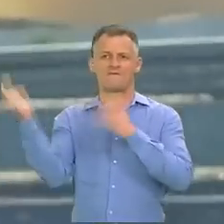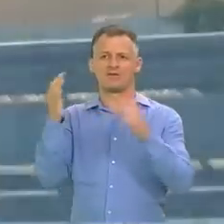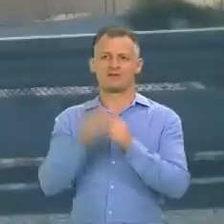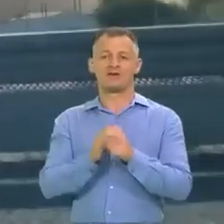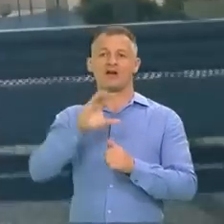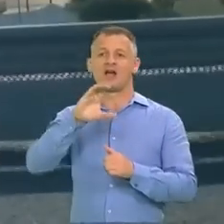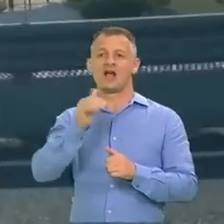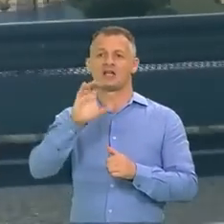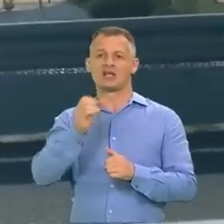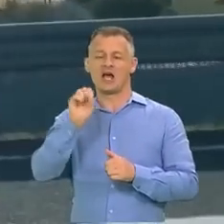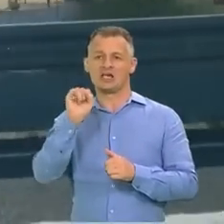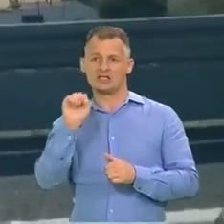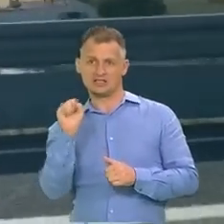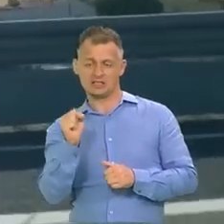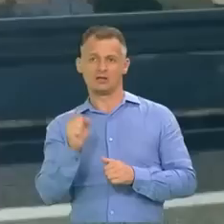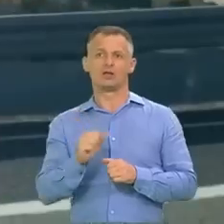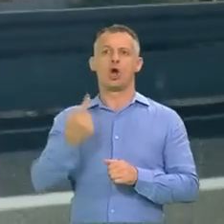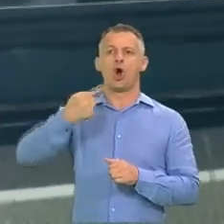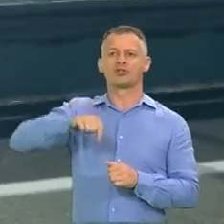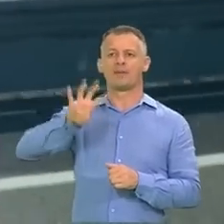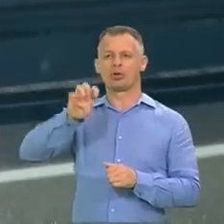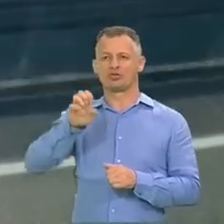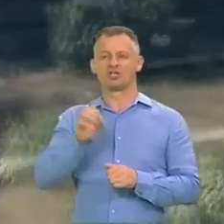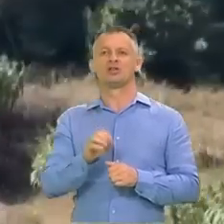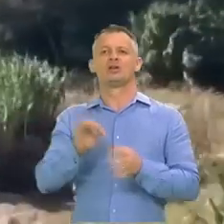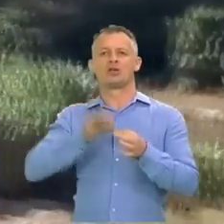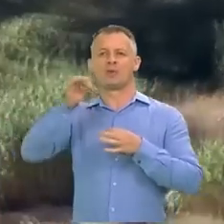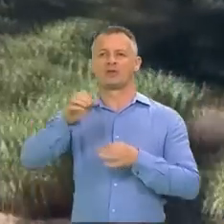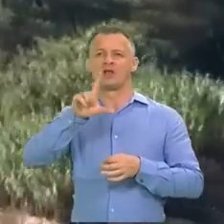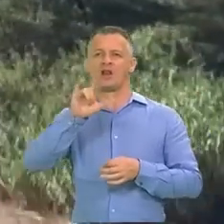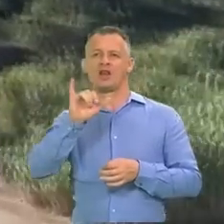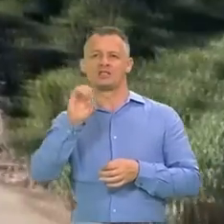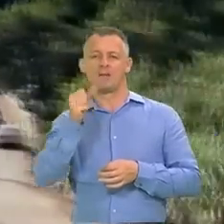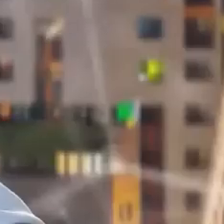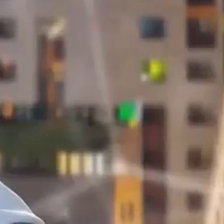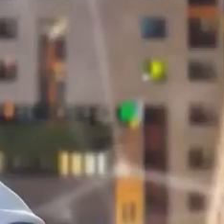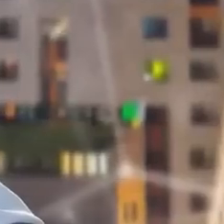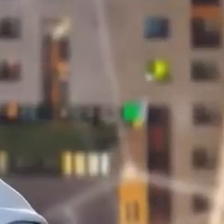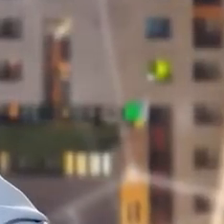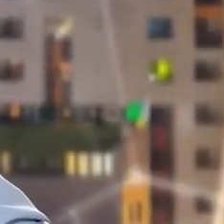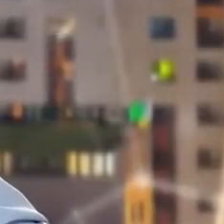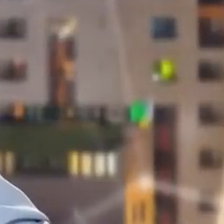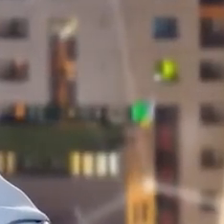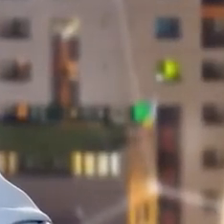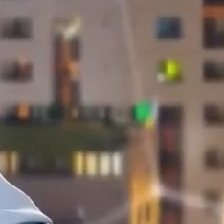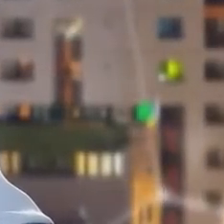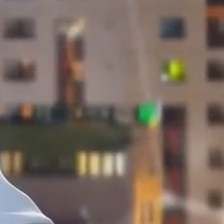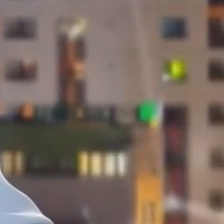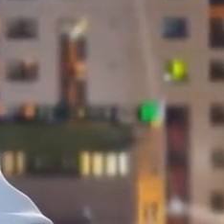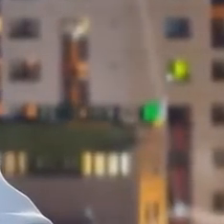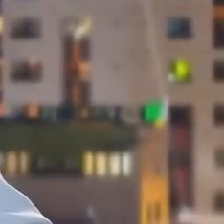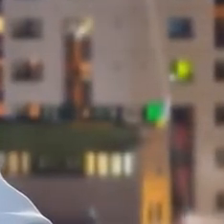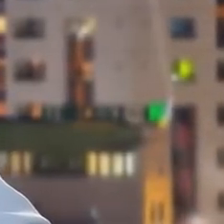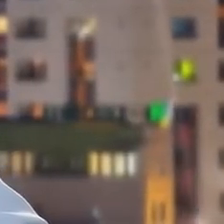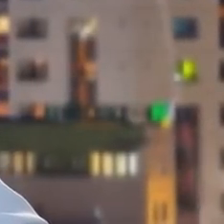140 de kilometri de Lisabona. Țara este lovită și de o secetă puternică. Vremea extremă provoacă